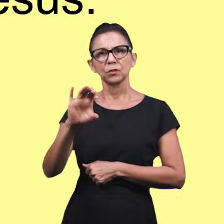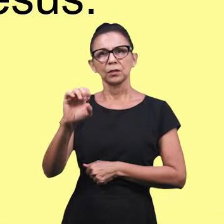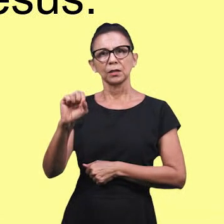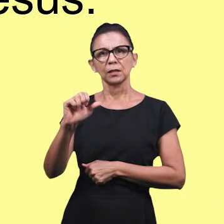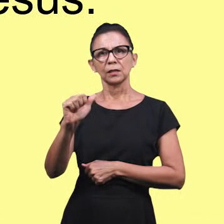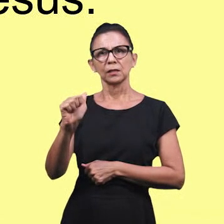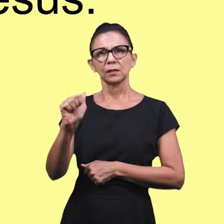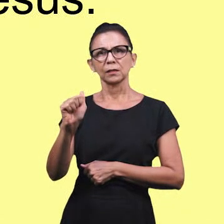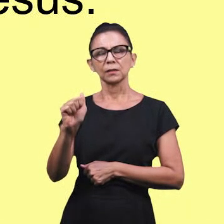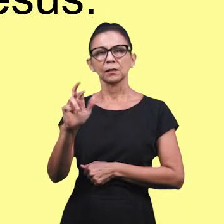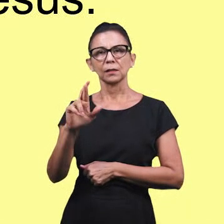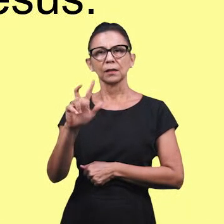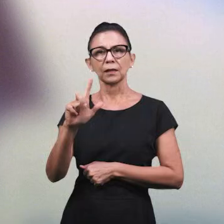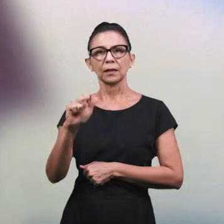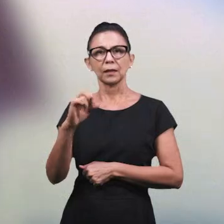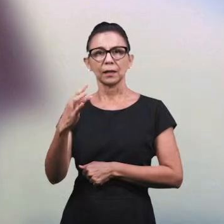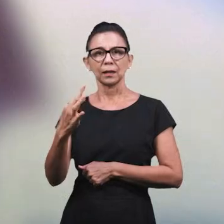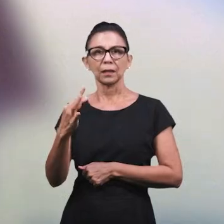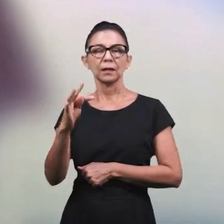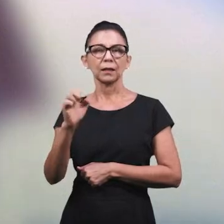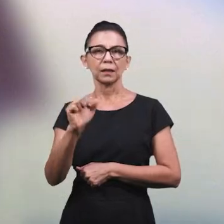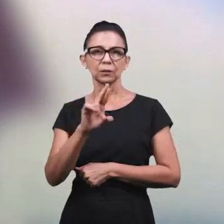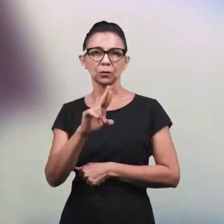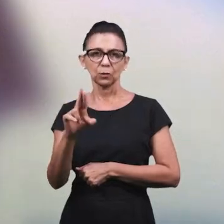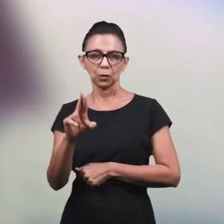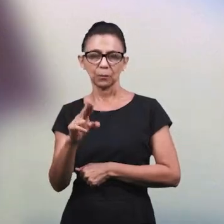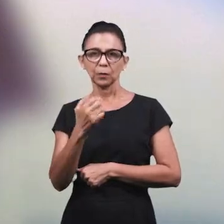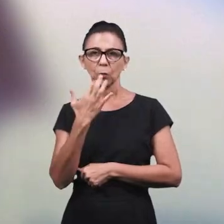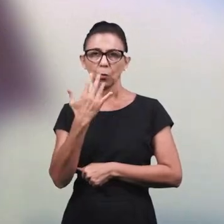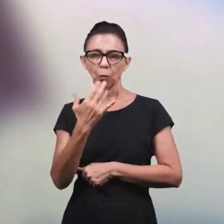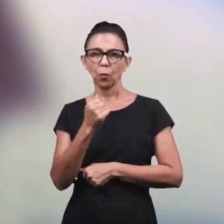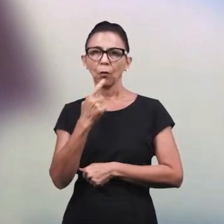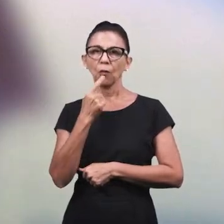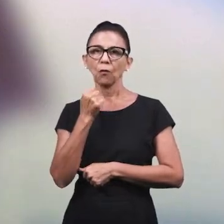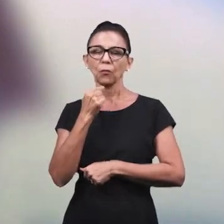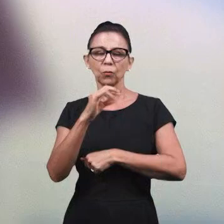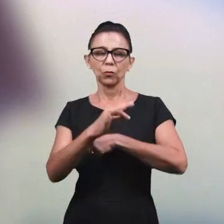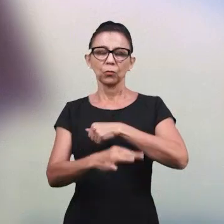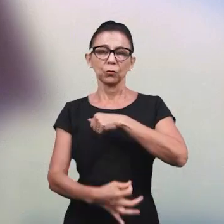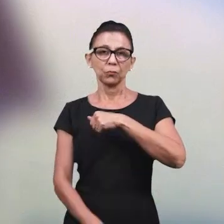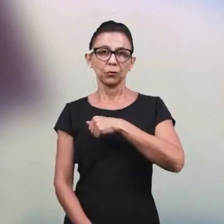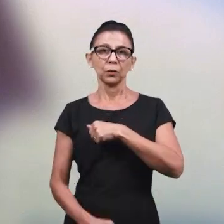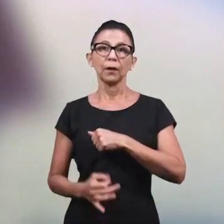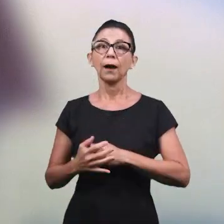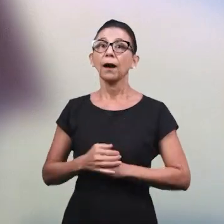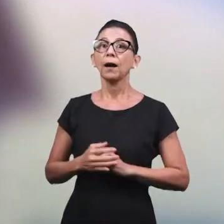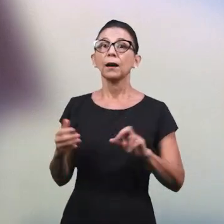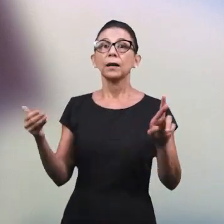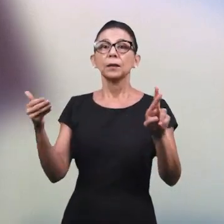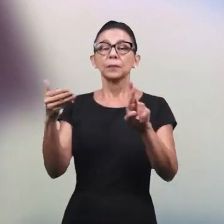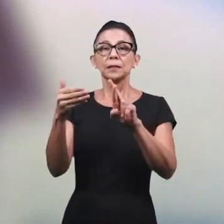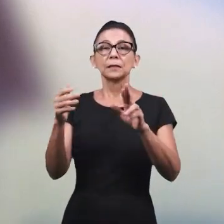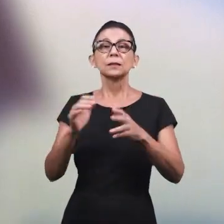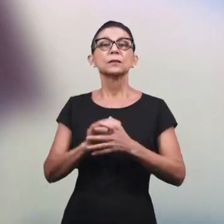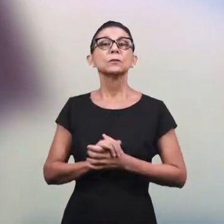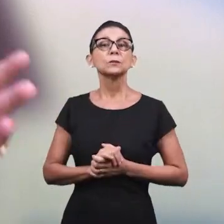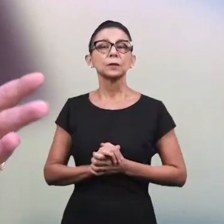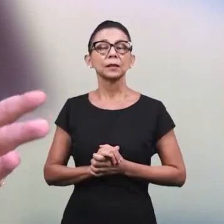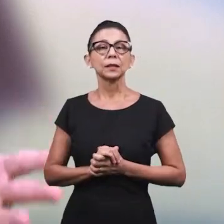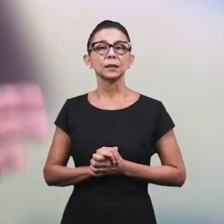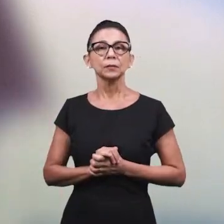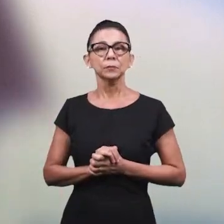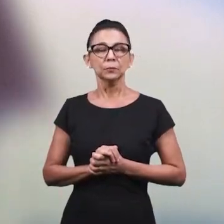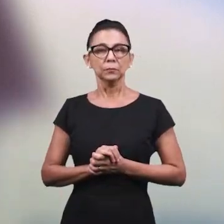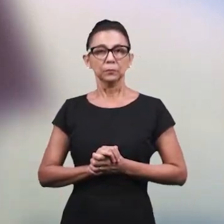pointe prophétiquement vers le sang de Jésus, la doctrine du sang, la doctrine des apôtres. Cette